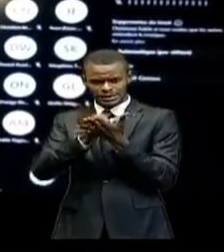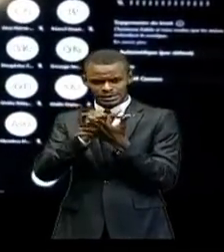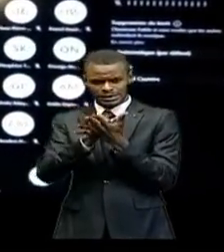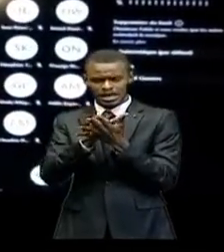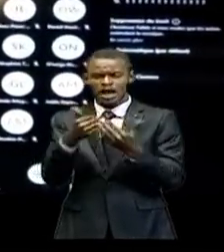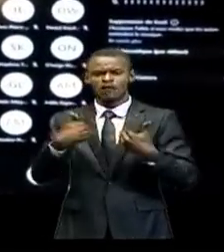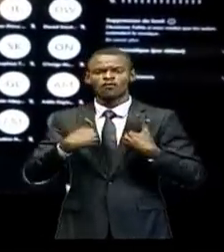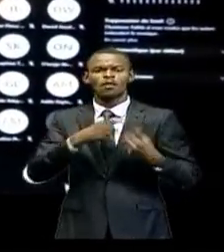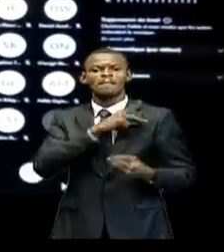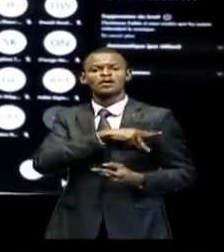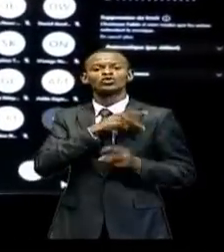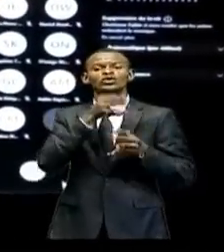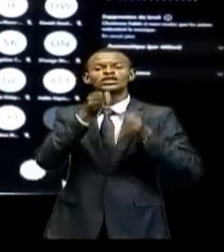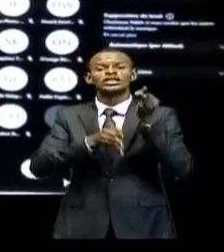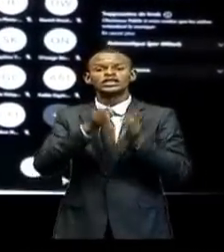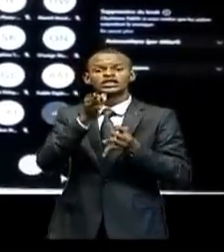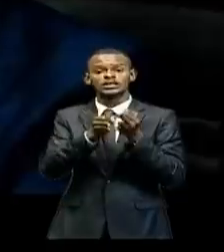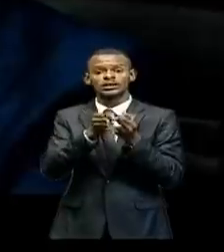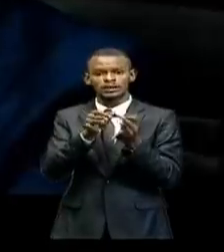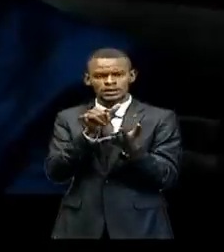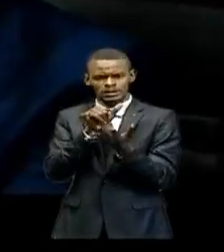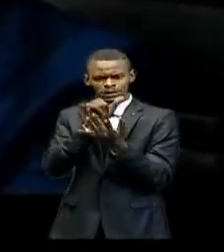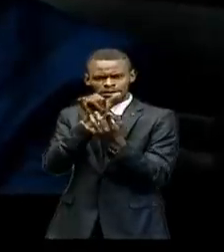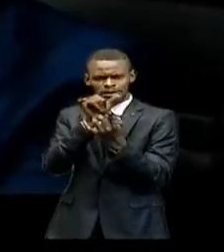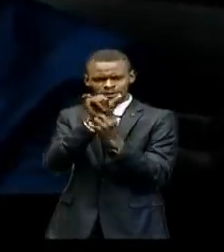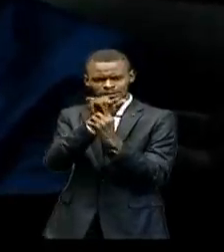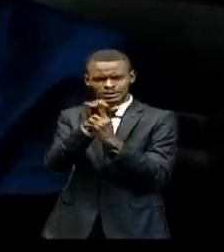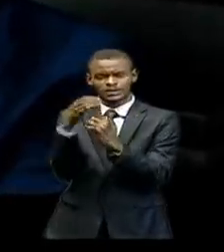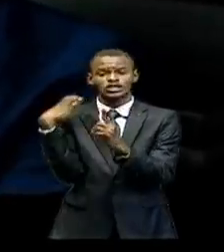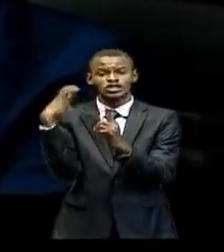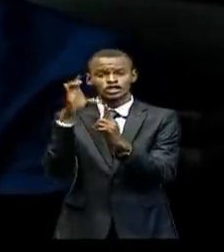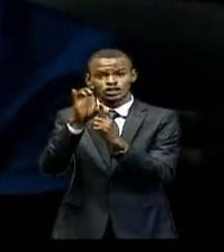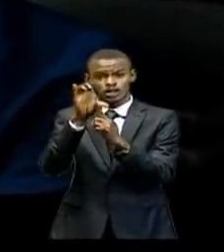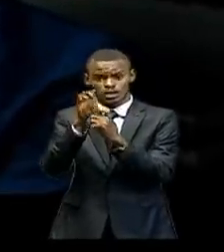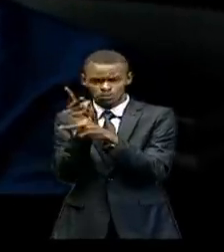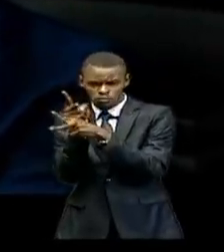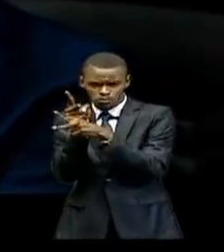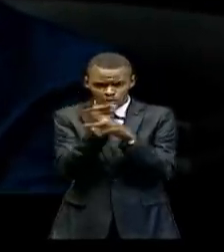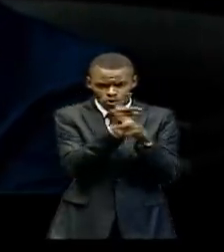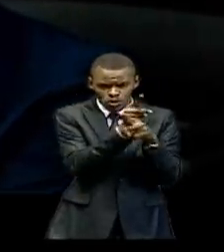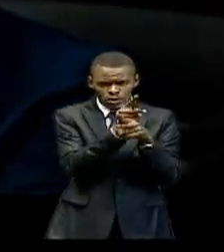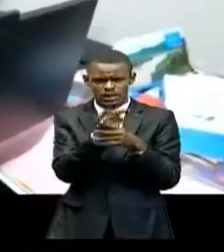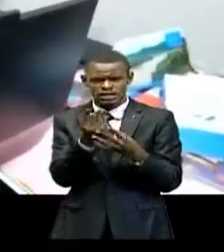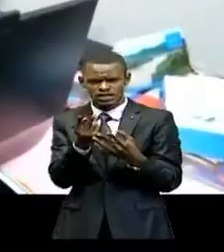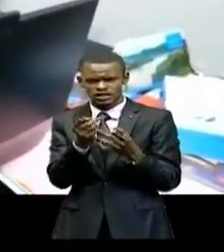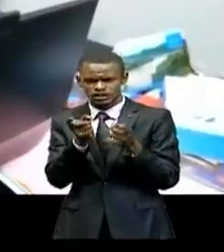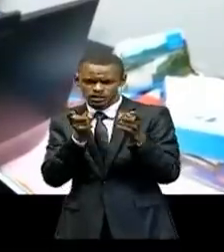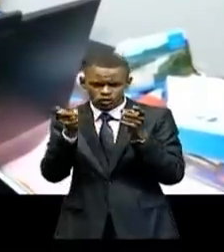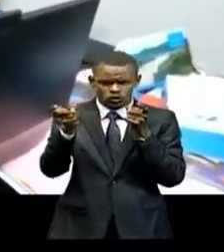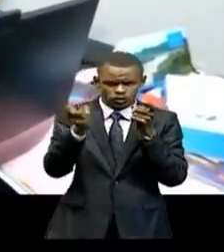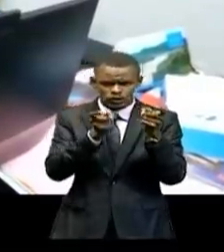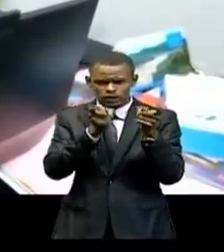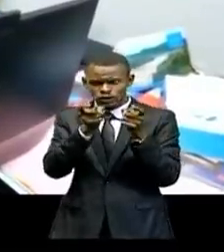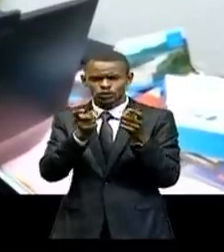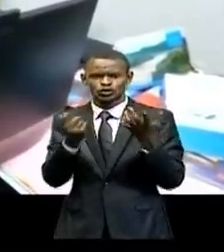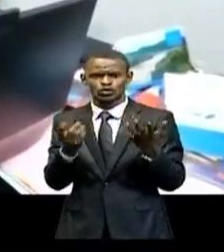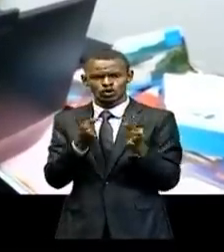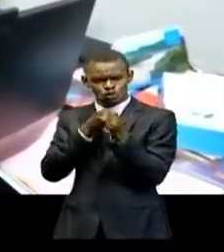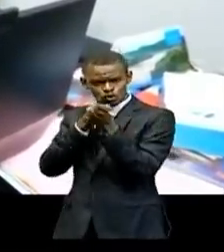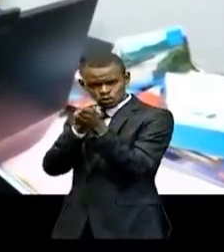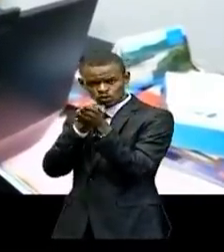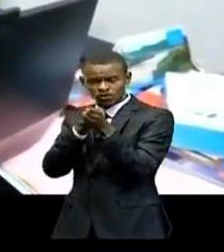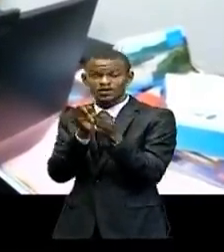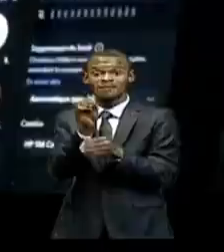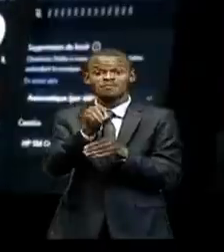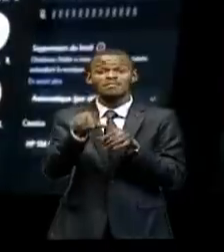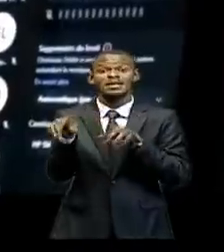et financier est chargé du pilotage, de la coordination, de la gestion et du suivi de la mise en œuvre de conventions